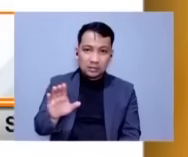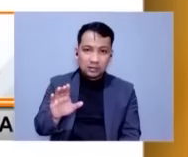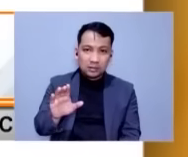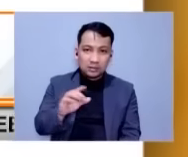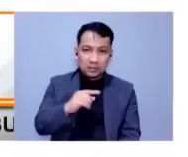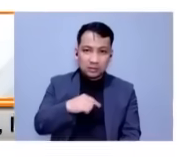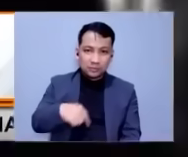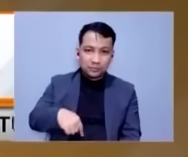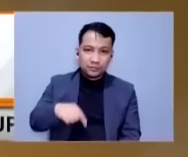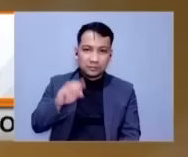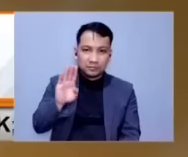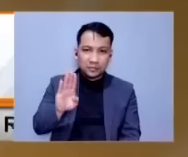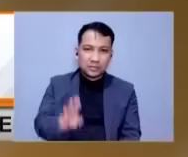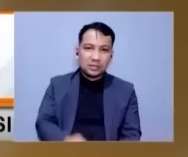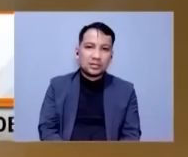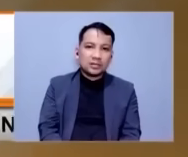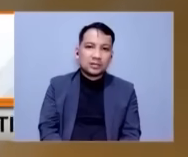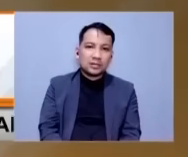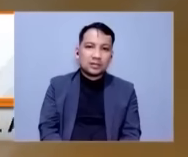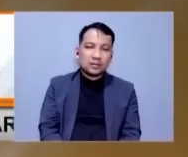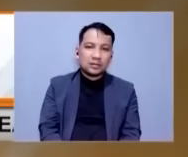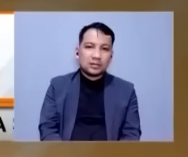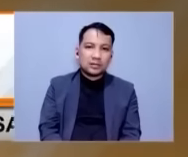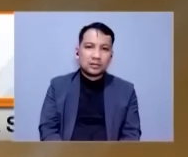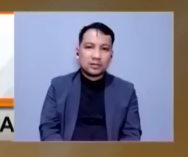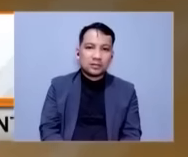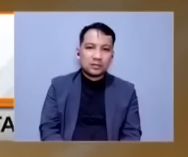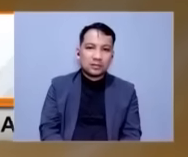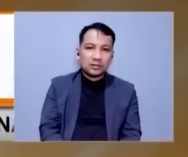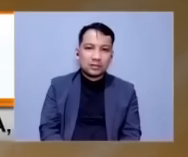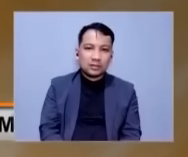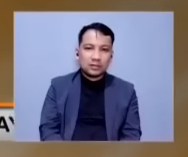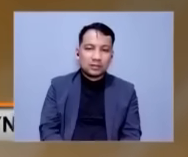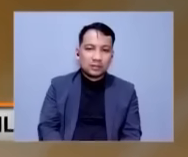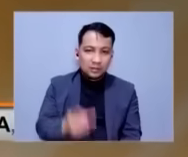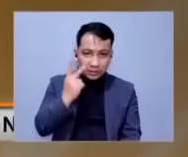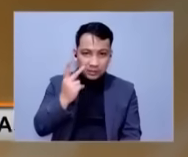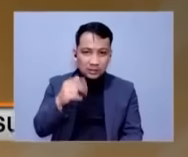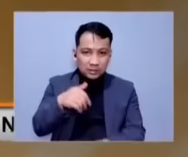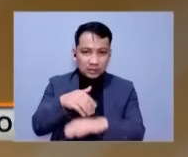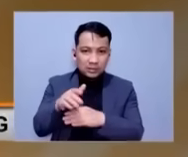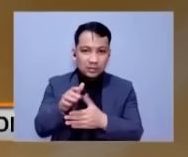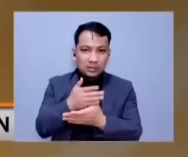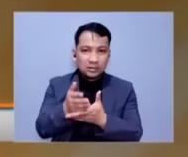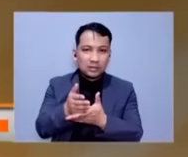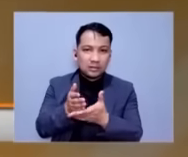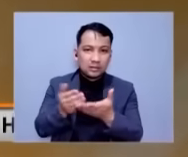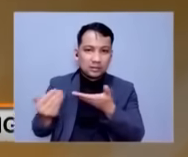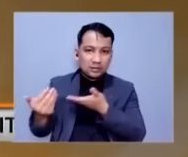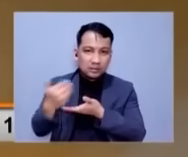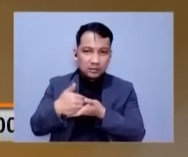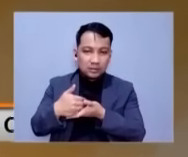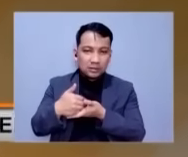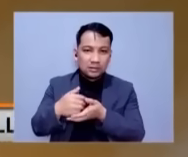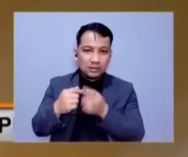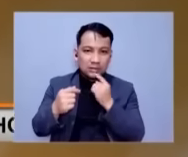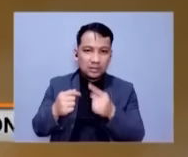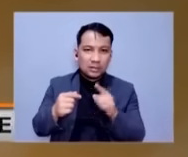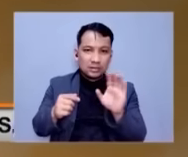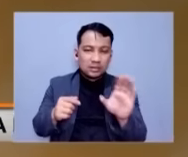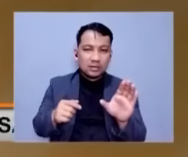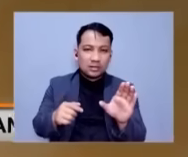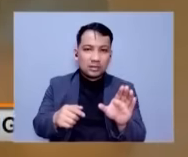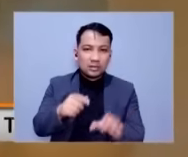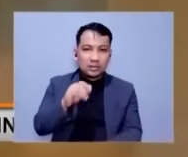Bee? Sa latest post ni Mommy Bea, ibinahagi niya nag-reach out sa kanyang publicist ni Beyonce na si Yvette